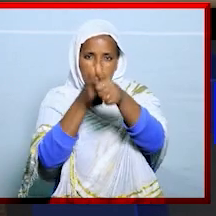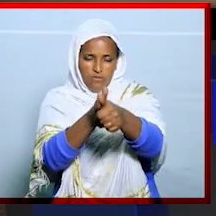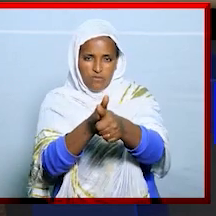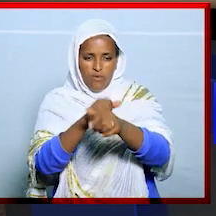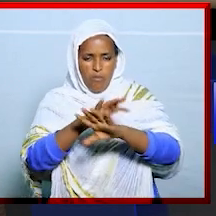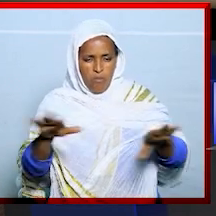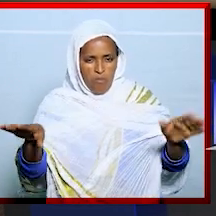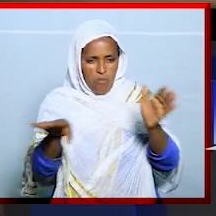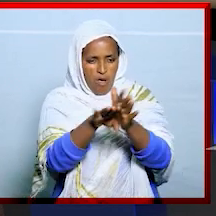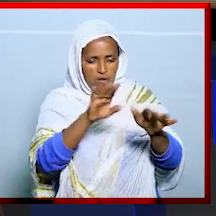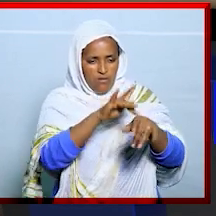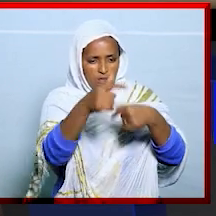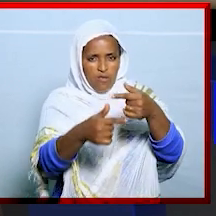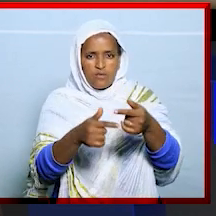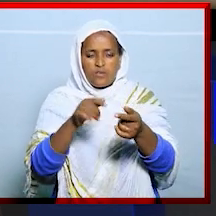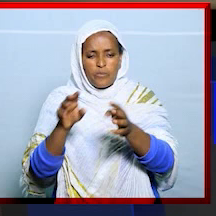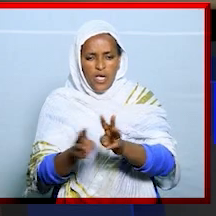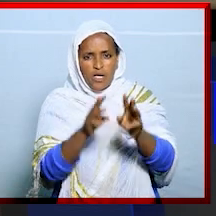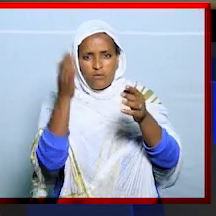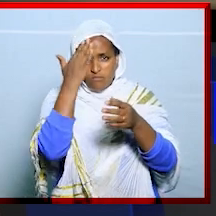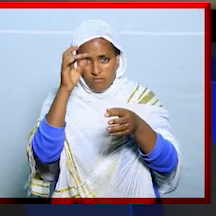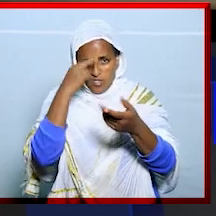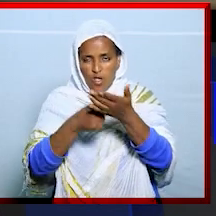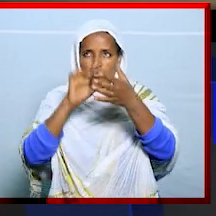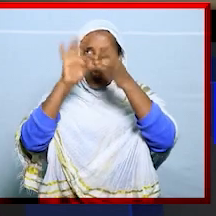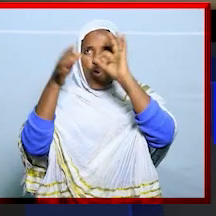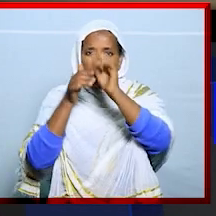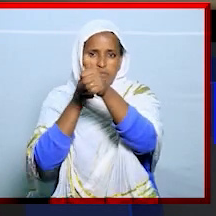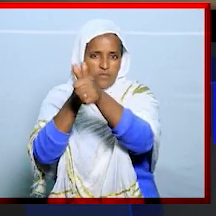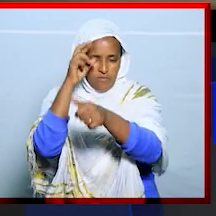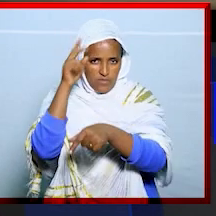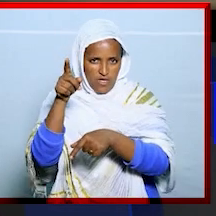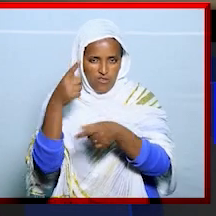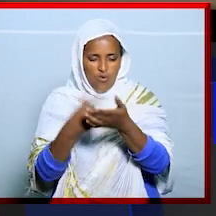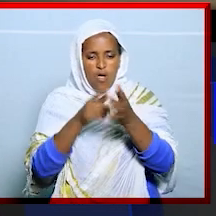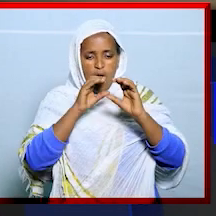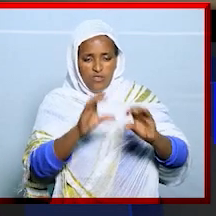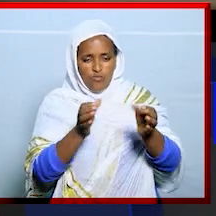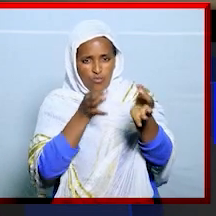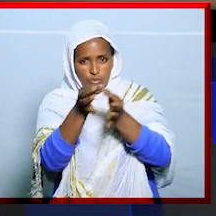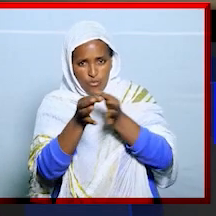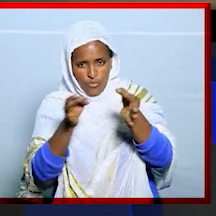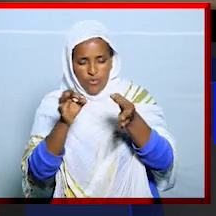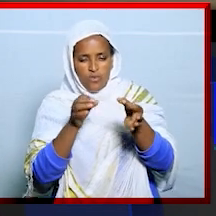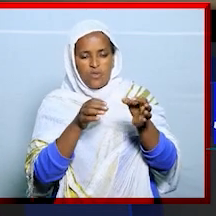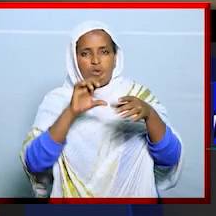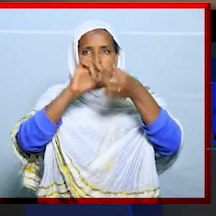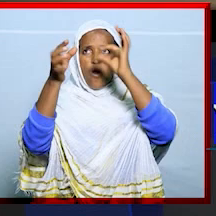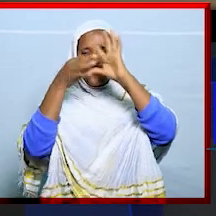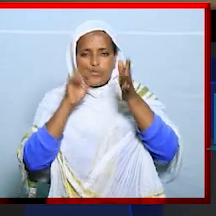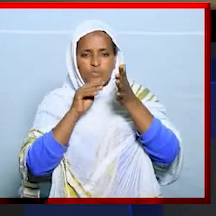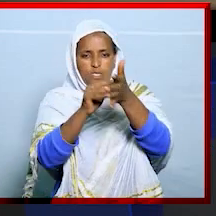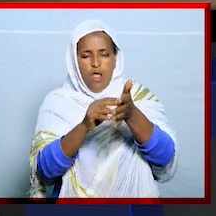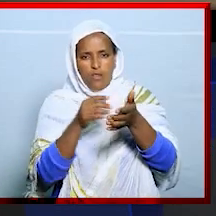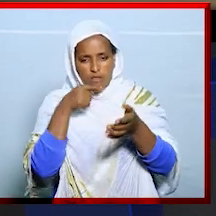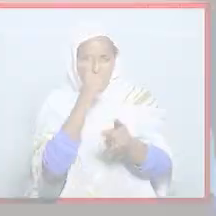በአሸዋማ በረሃ ወይም በባህር ላይ የሚጓዙ መንገደኞች መንገዳቸውን ለማወቅ ሲሉ ወይም ደግሞ የሆነ አስተምሮን ለማብራራትና ለማስረዳት